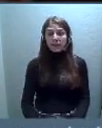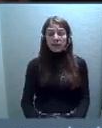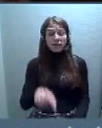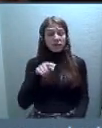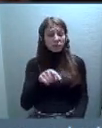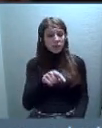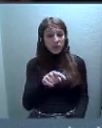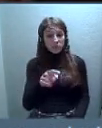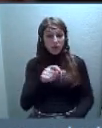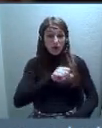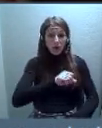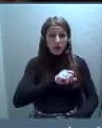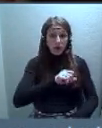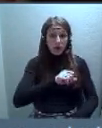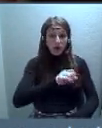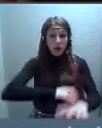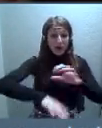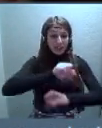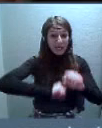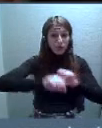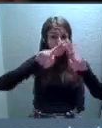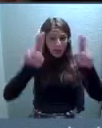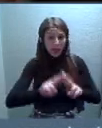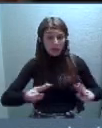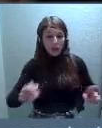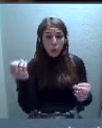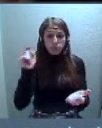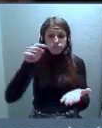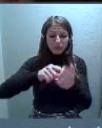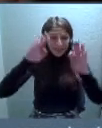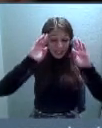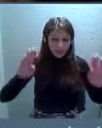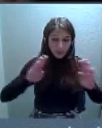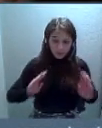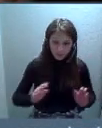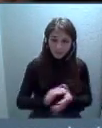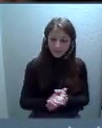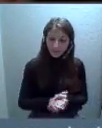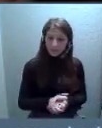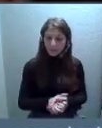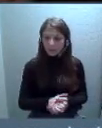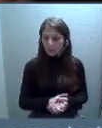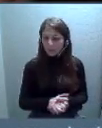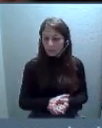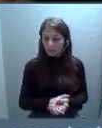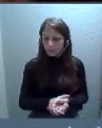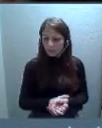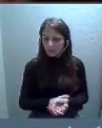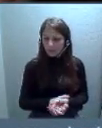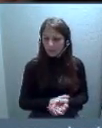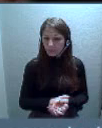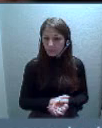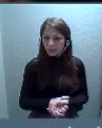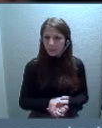internationale basée à Strasbourg, qui regroupe 47 États membres, 47 et pas les 27 de l'Union, donc 20 de plus que l'Union